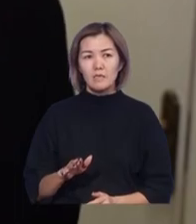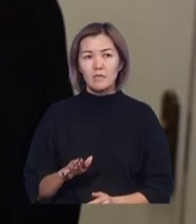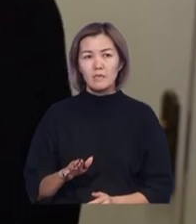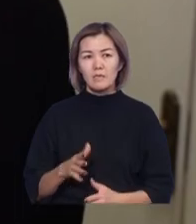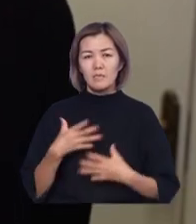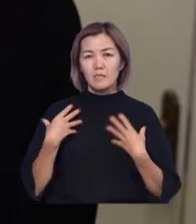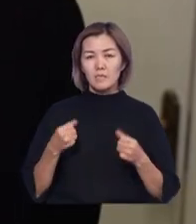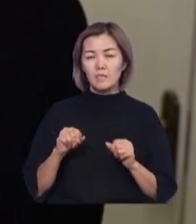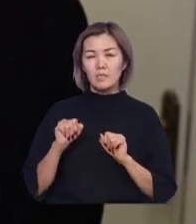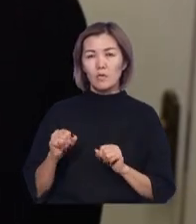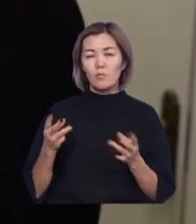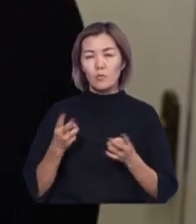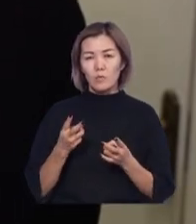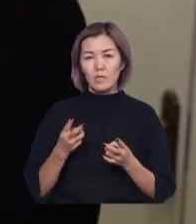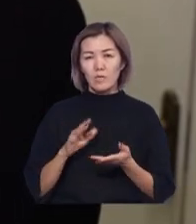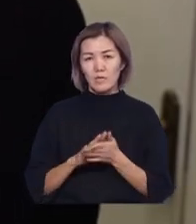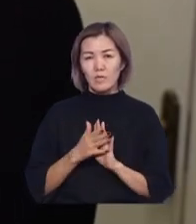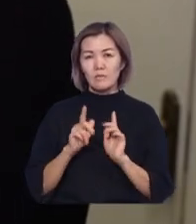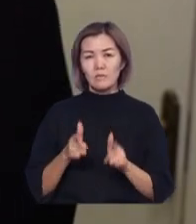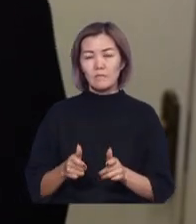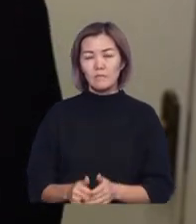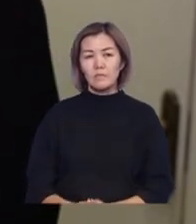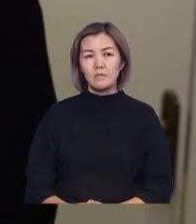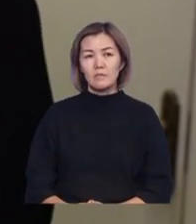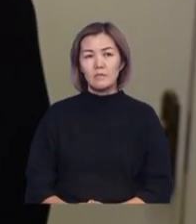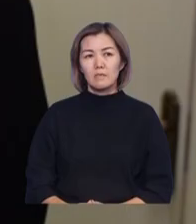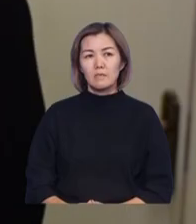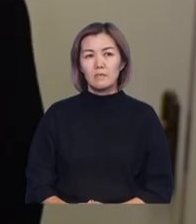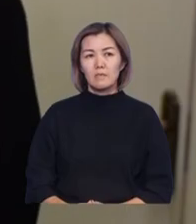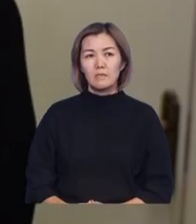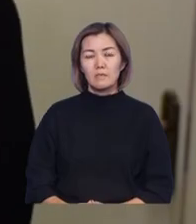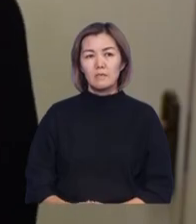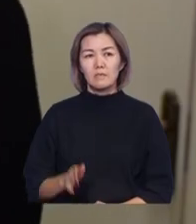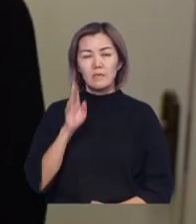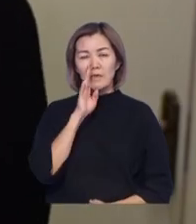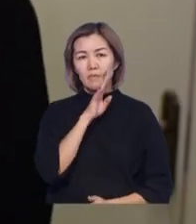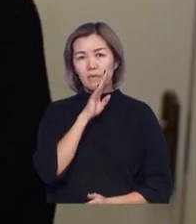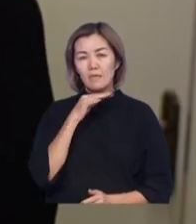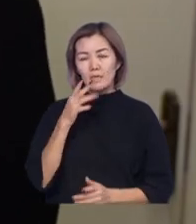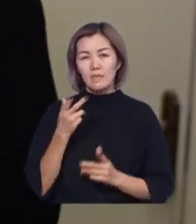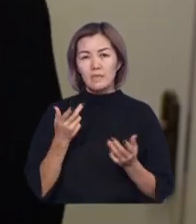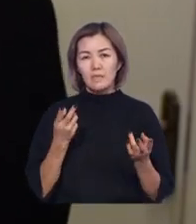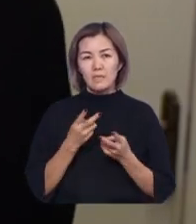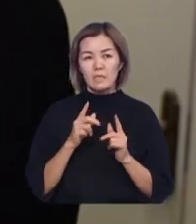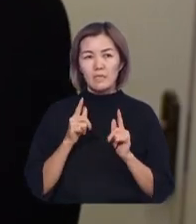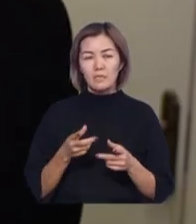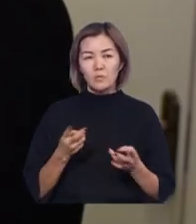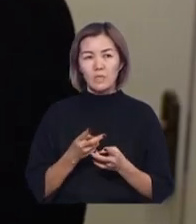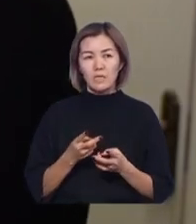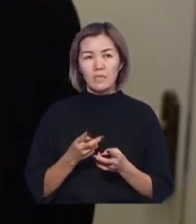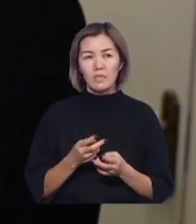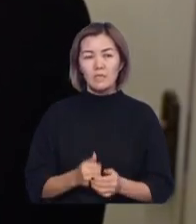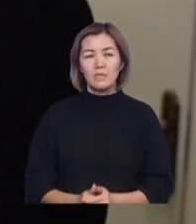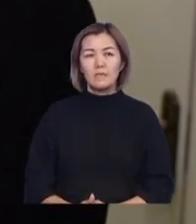дендері сау болғанын қалайым, сол себептен келістім екпеге. Барлықтарыңызда келіссе деп ойлаймын, енді ата-аналар өз оқушыларын, жаңа өз балашығаларын ойлайтын барлық